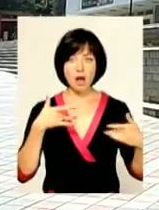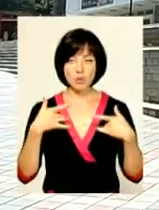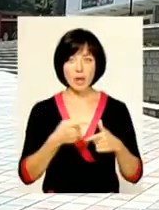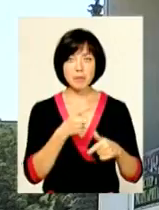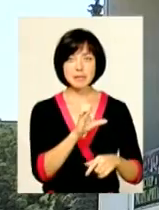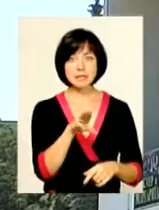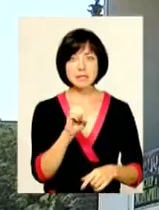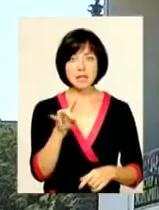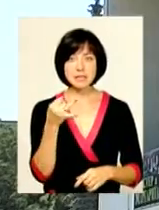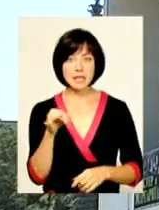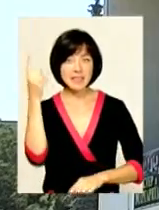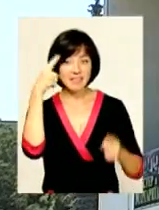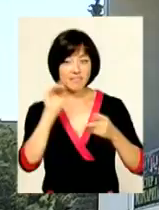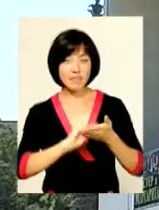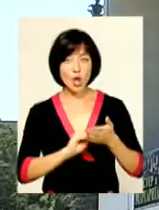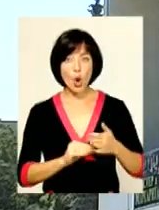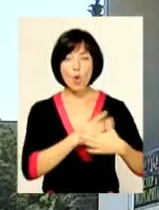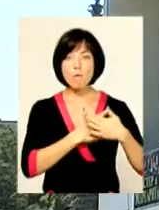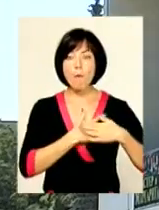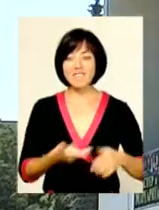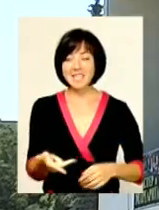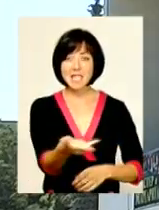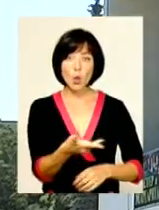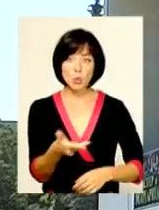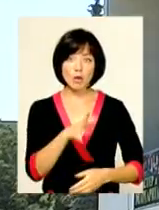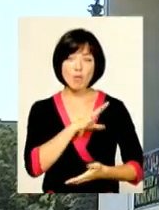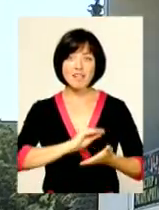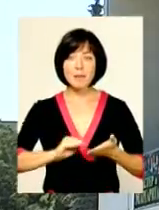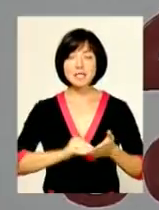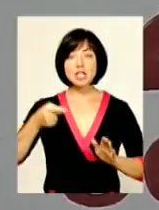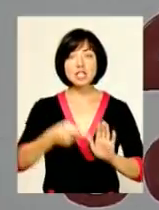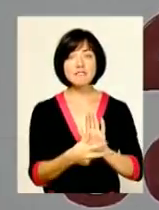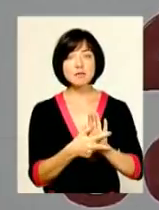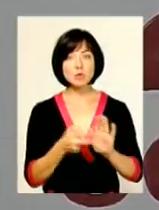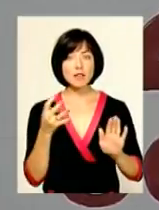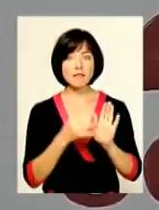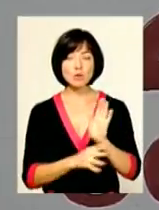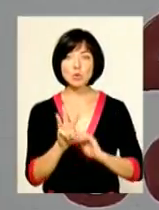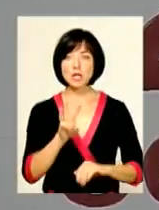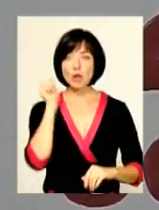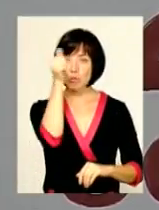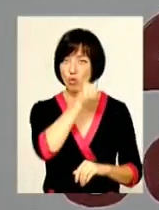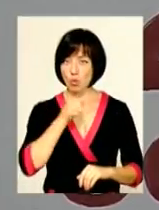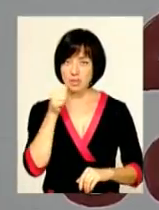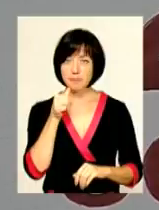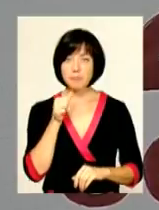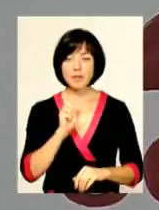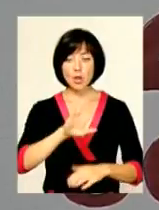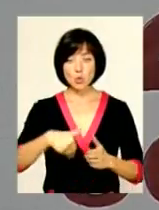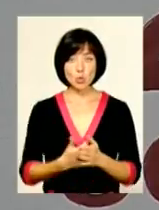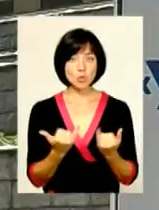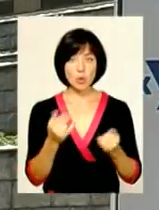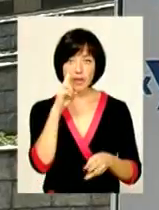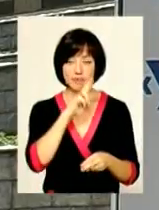Старицького. Твір, в основі якого любовний трикутник, був написаний ще у 1893 році. Але й до сьогодні